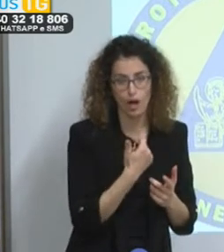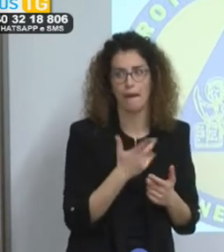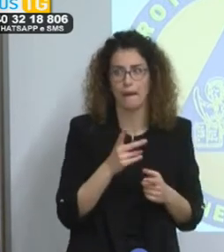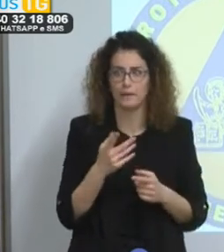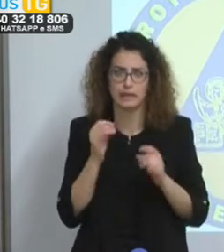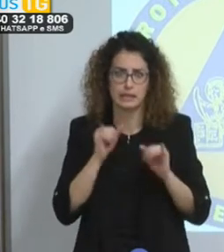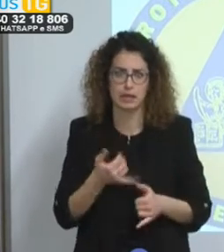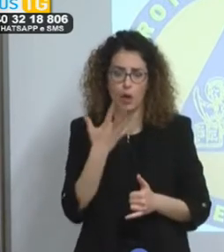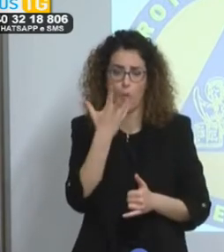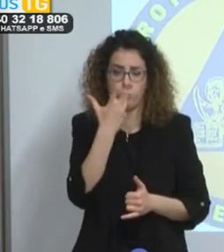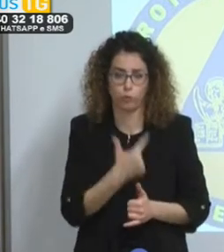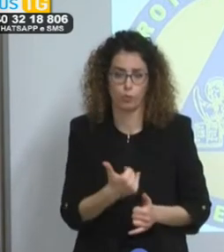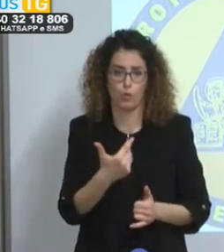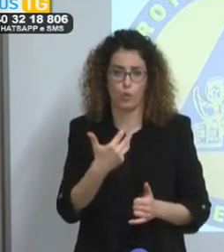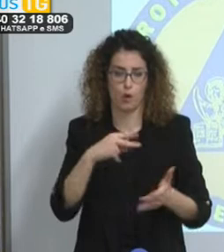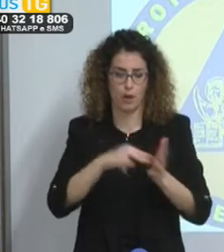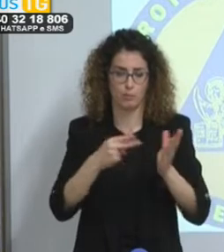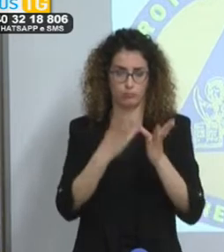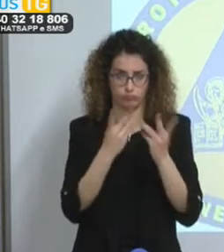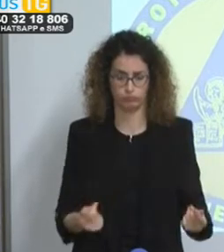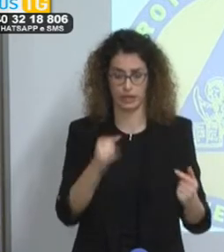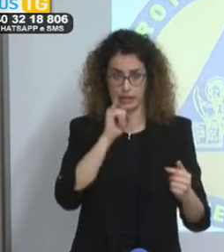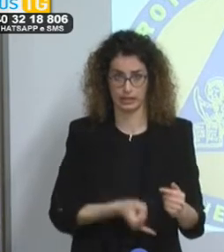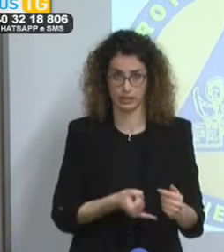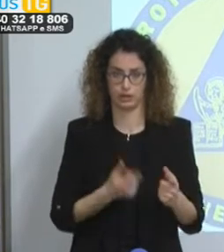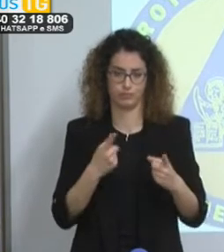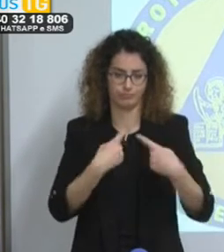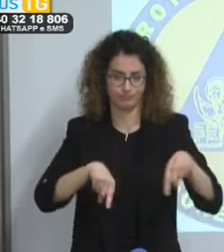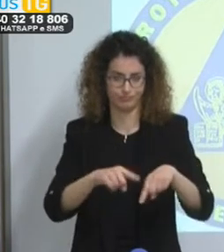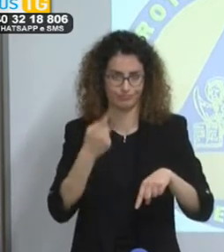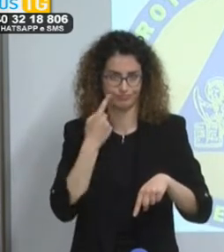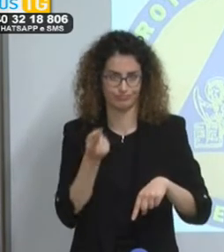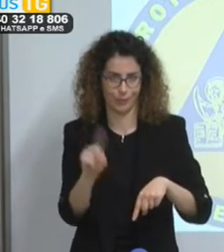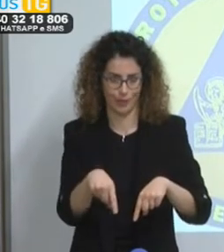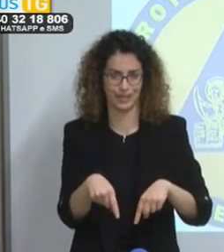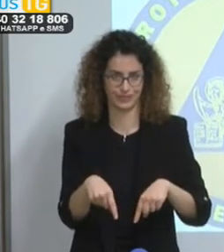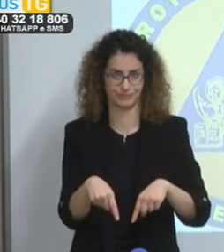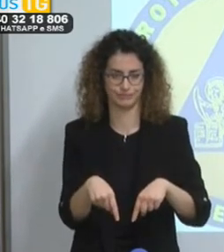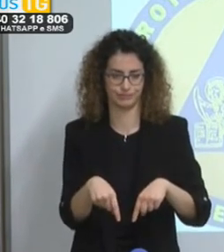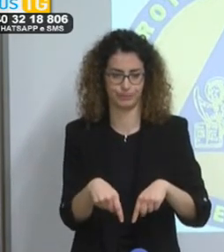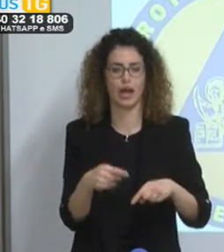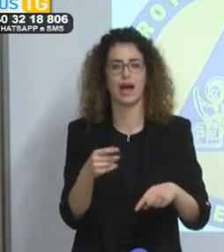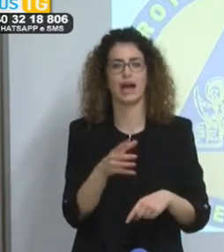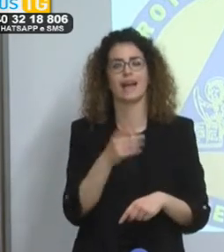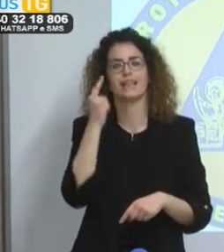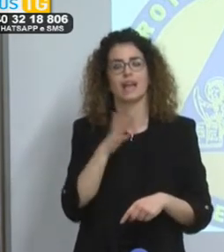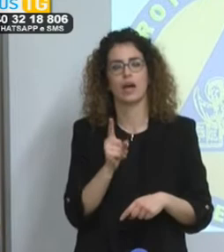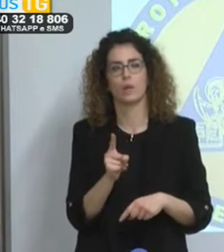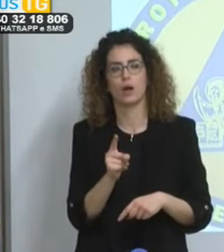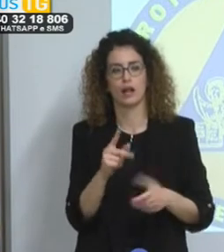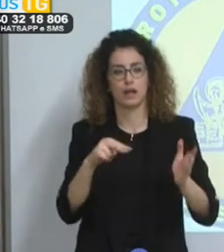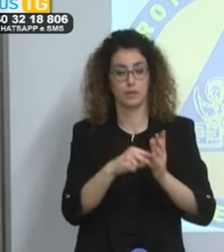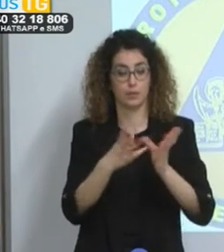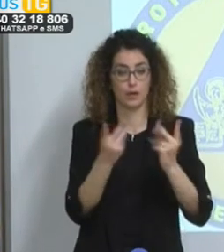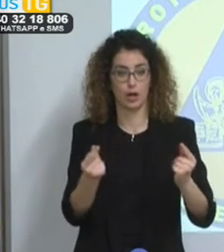domani. Sì, questo sì. C'è la volontà di risolvere il problema, però tutti sanno che il problema si risolve se tutte le carte riusciamo a metterle in